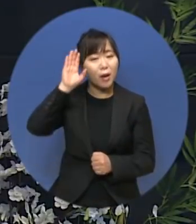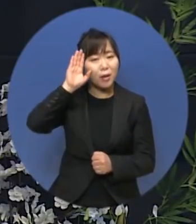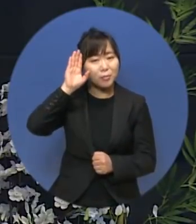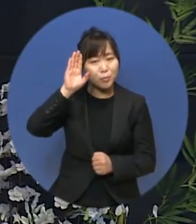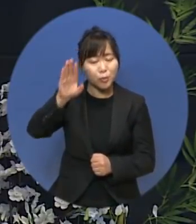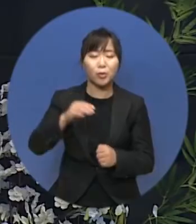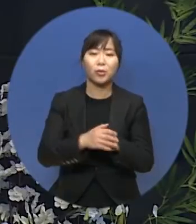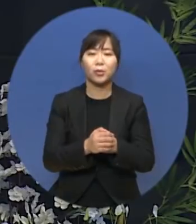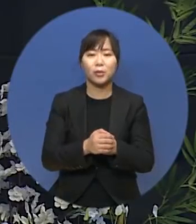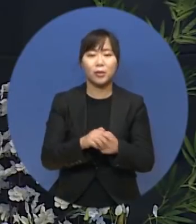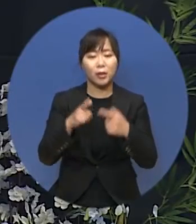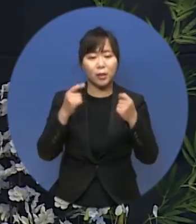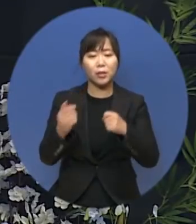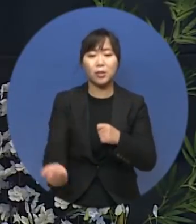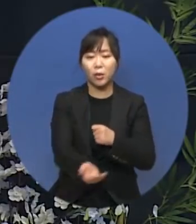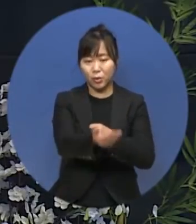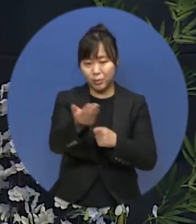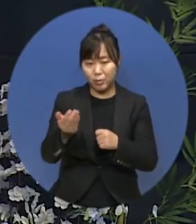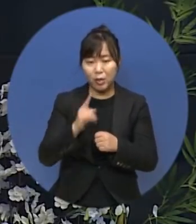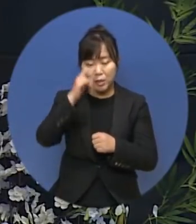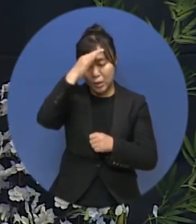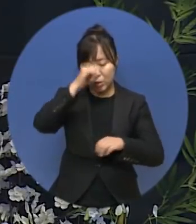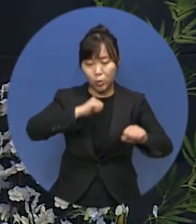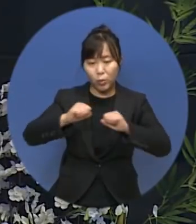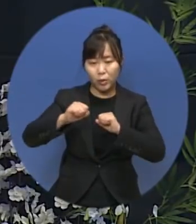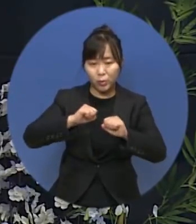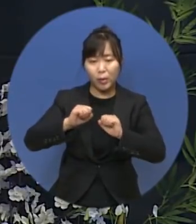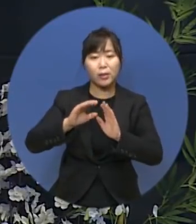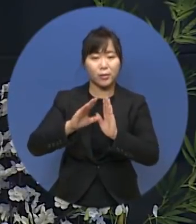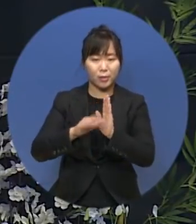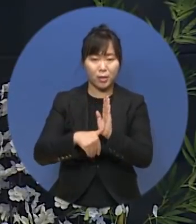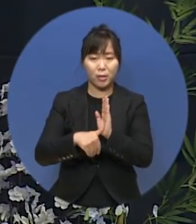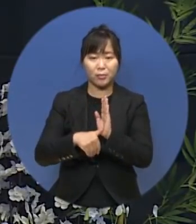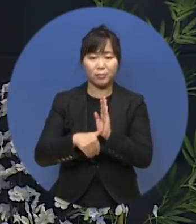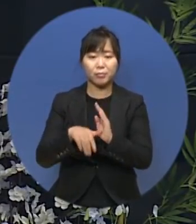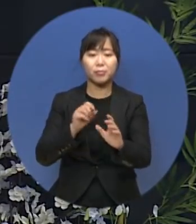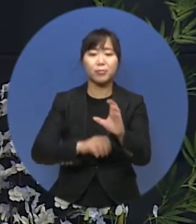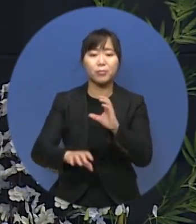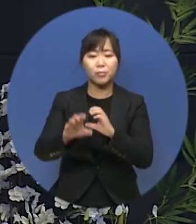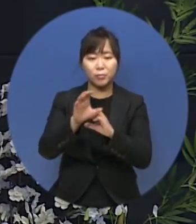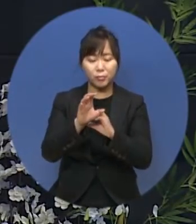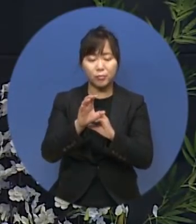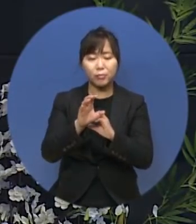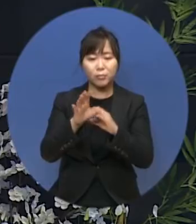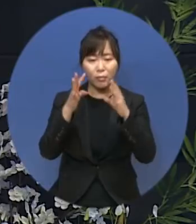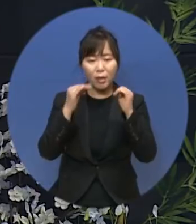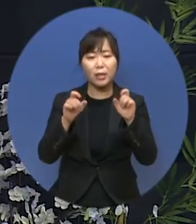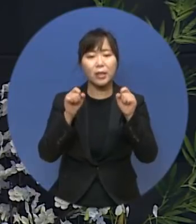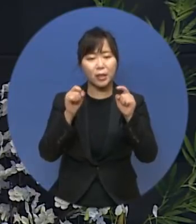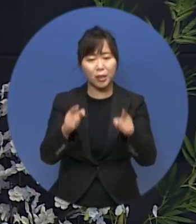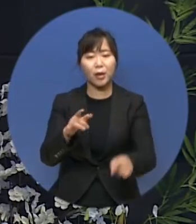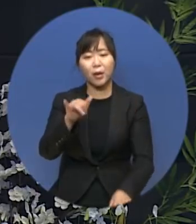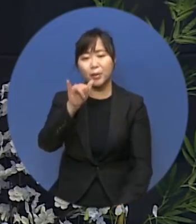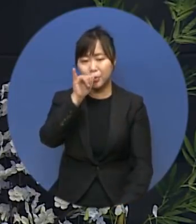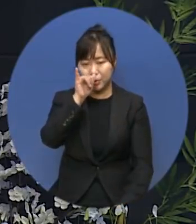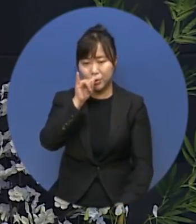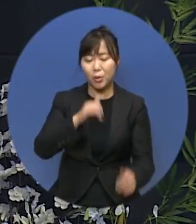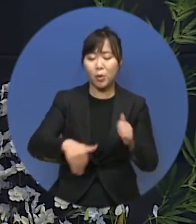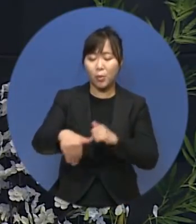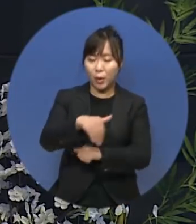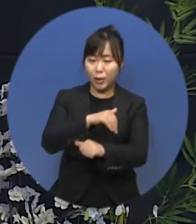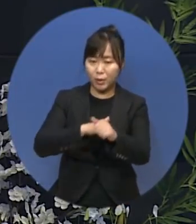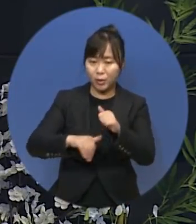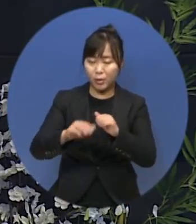앞으로 이러한 여러분들이 예술활동을 할 수 있는데 더 많은 기회가 제공될 수 있는